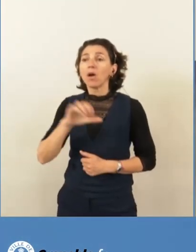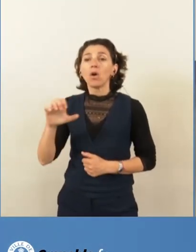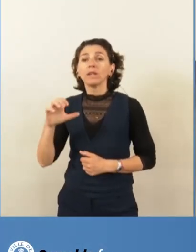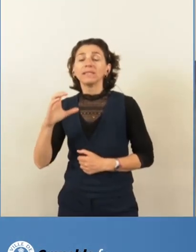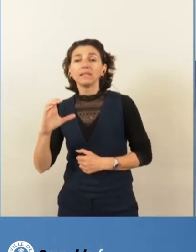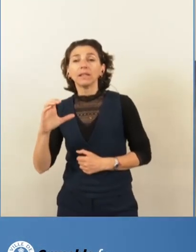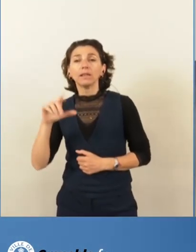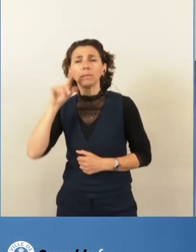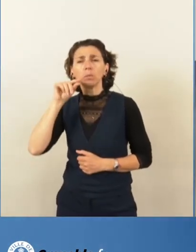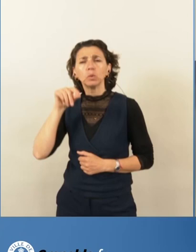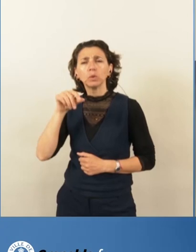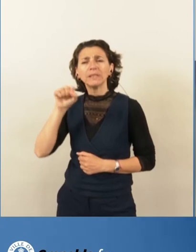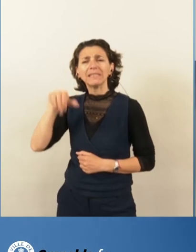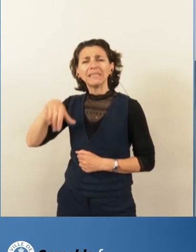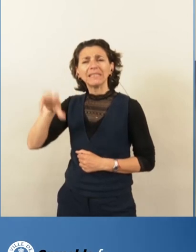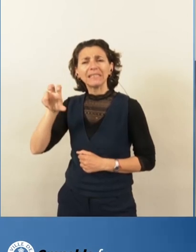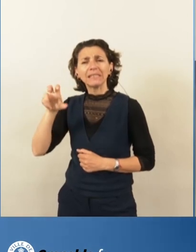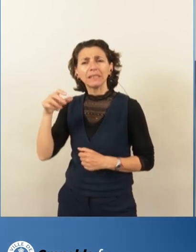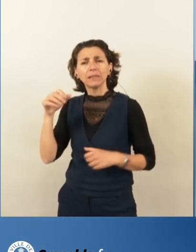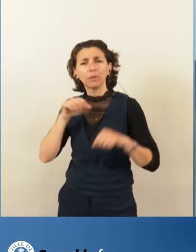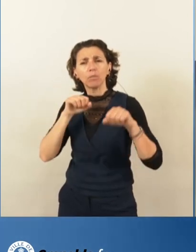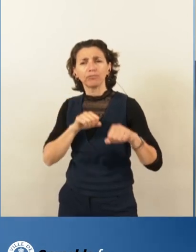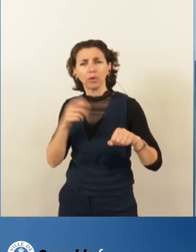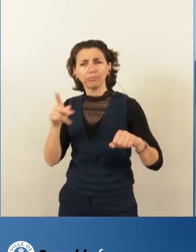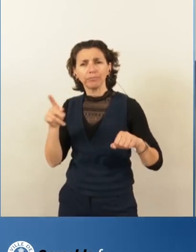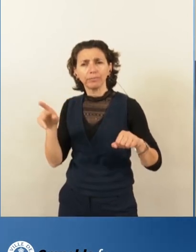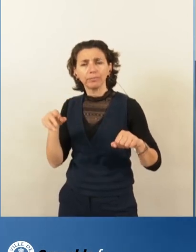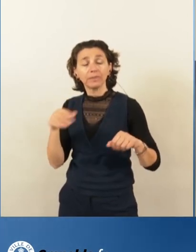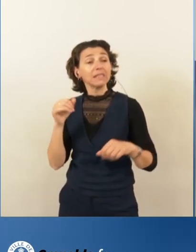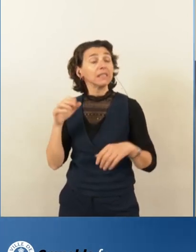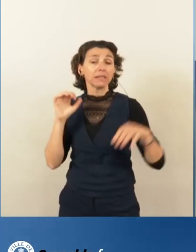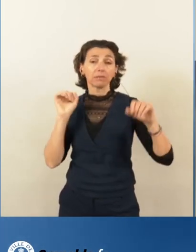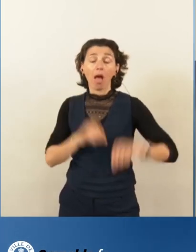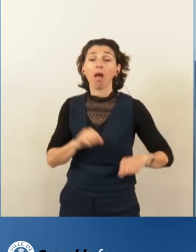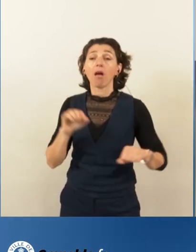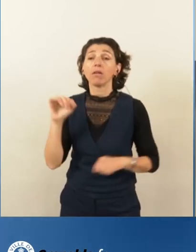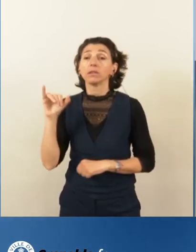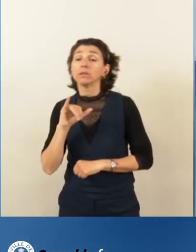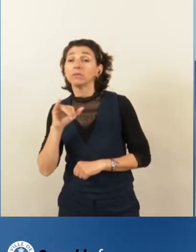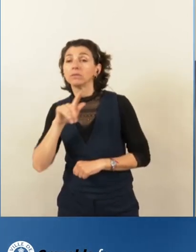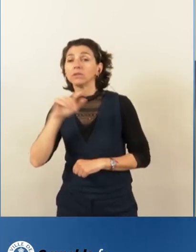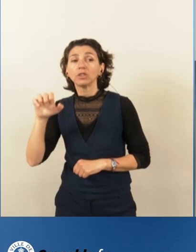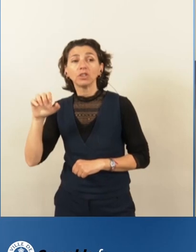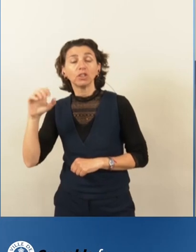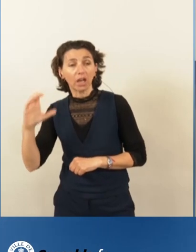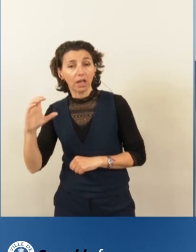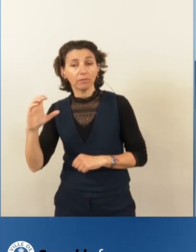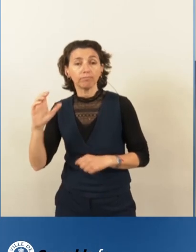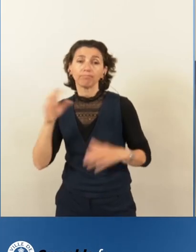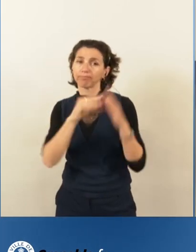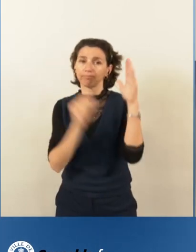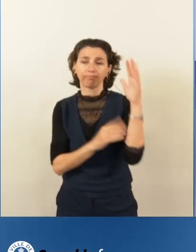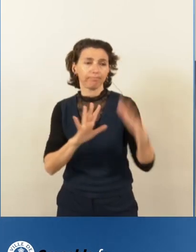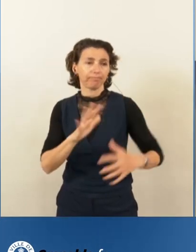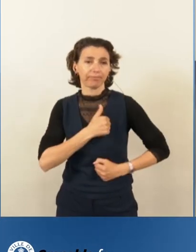fixe et qui vote pour GECK donc l'amendement est adopté et